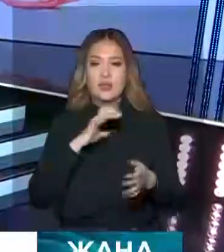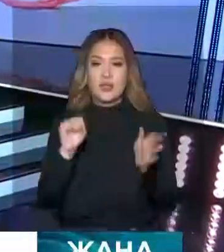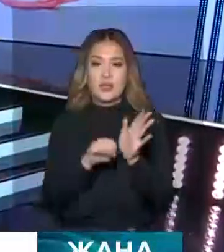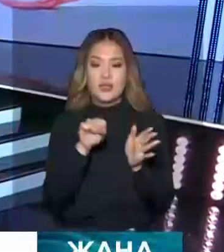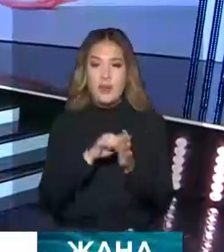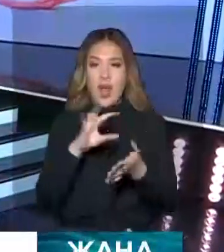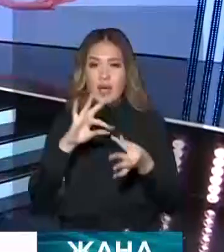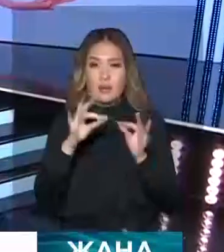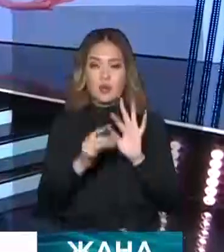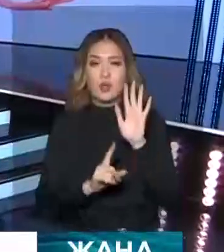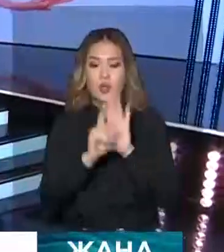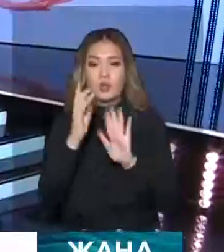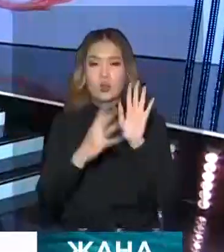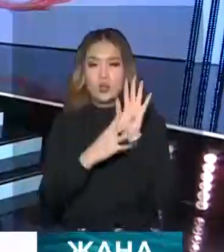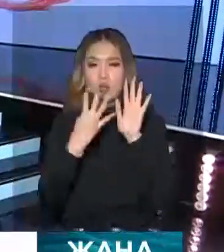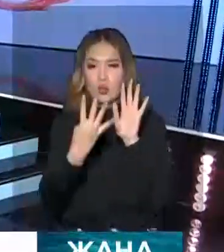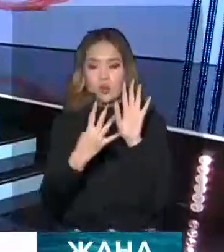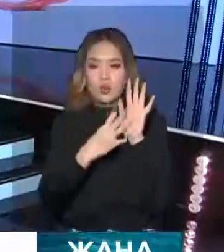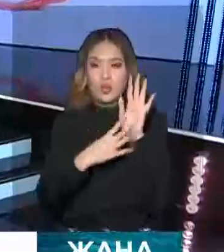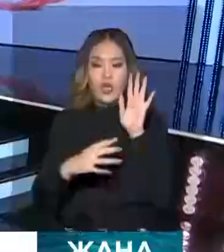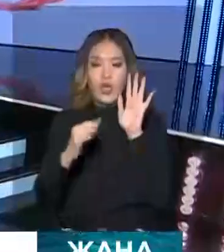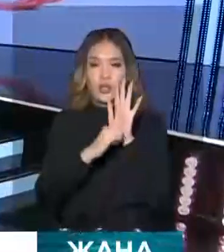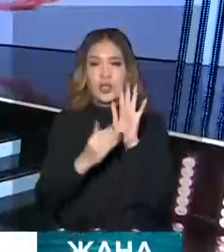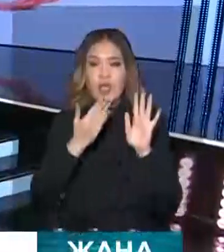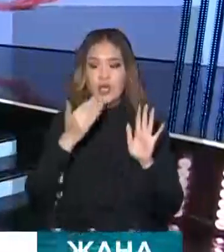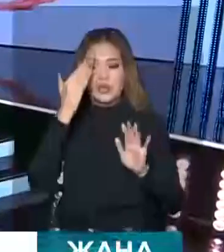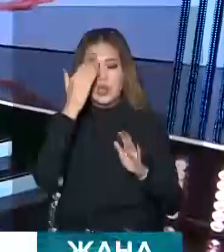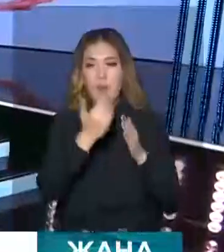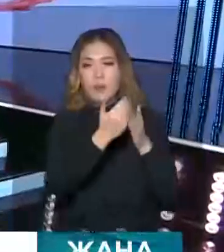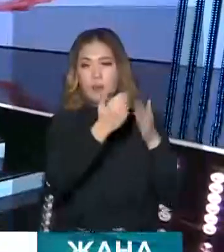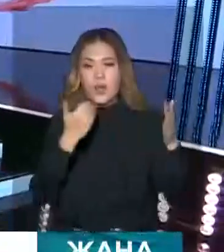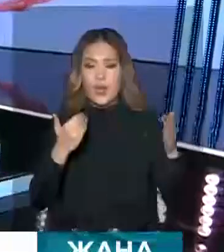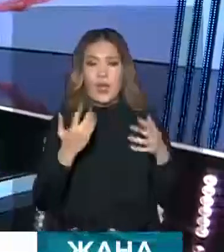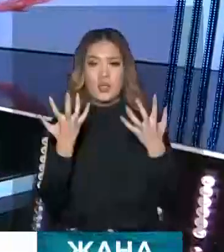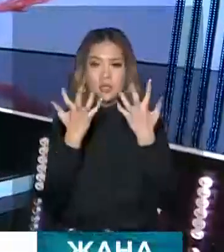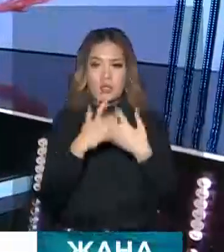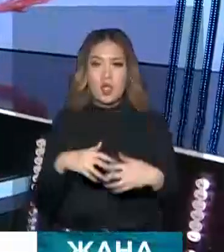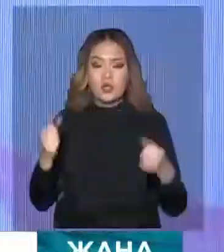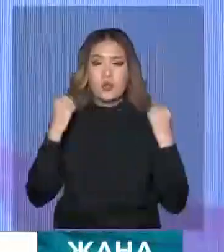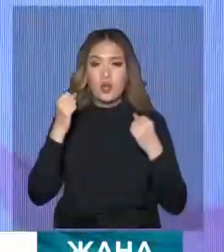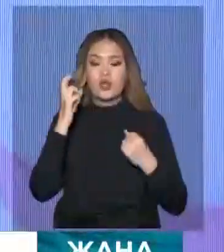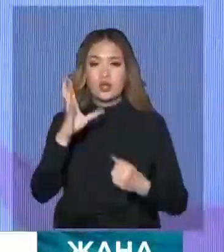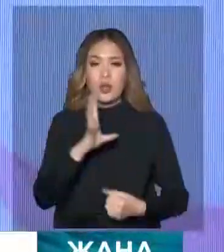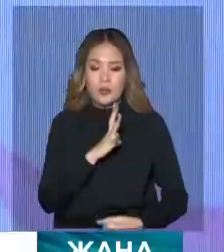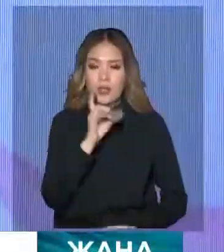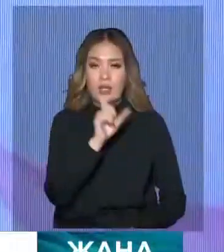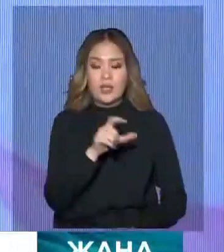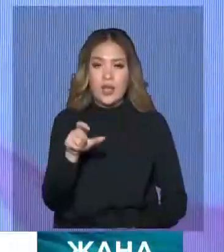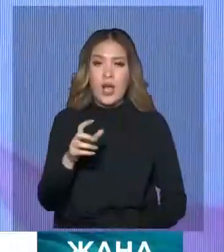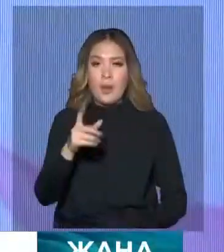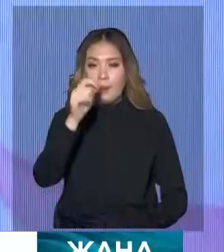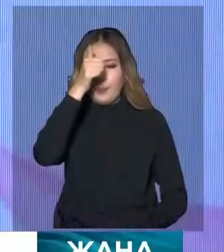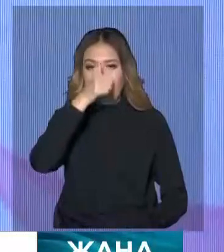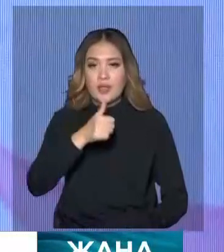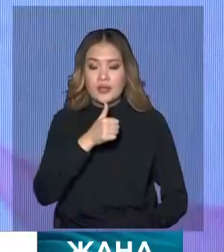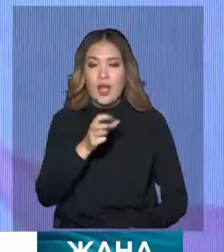Содан бастап 94, 96 жазғы олимпиада, содан бері қарай спортшылардың бәрі осы ай сайынғы